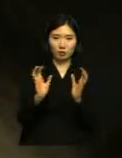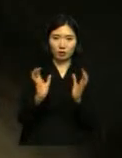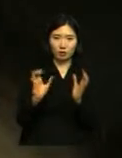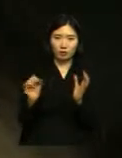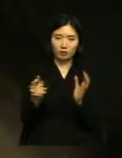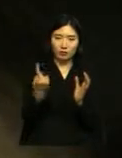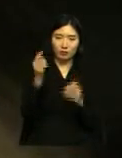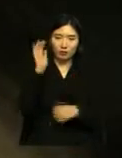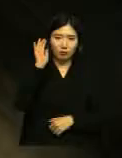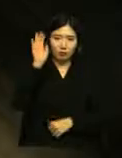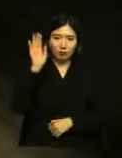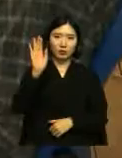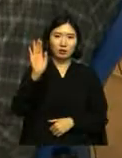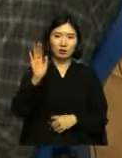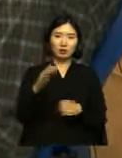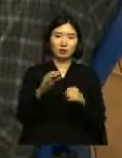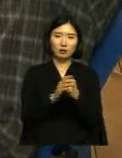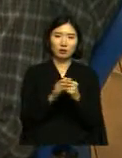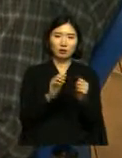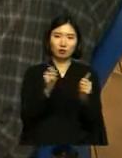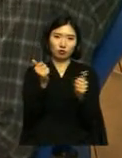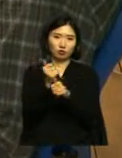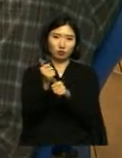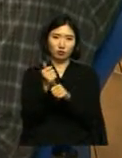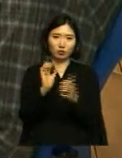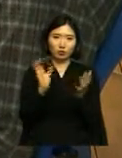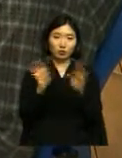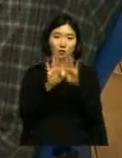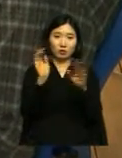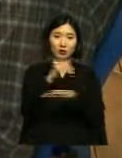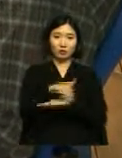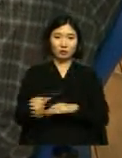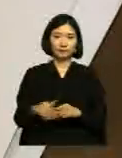공사의 미래와 대응 등에 대한 후속 토론회를 펼칠 계획입니다